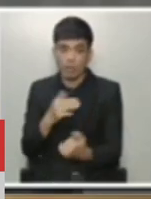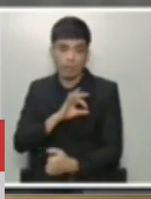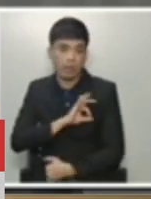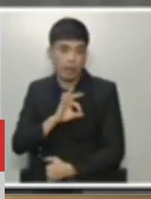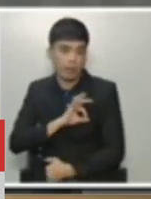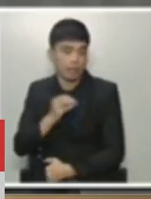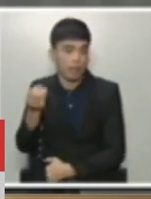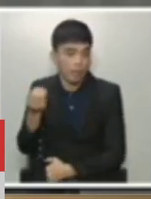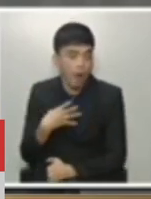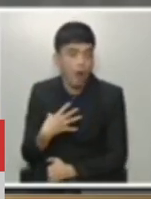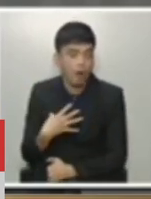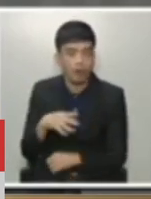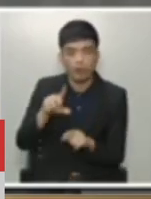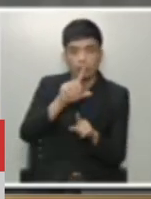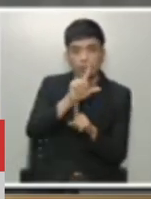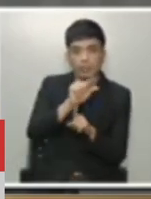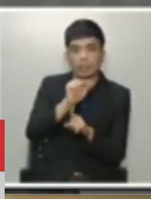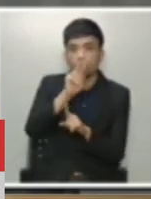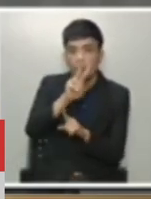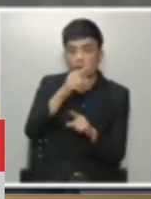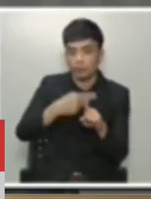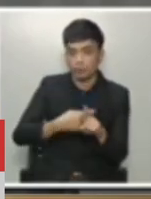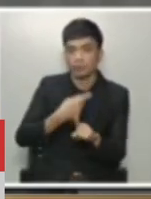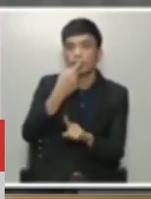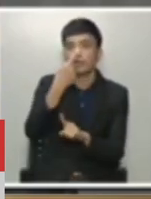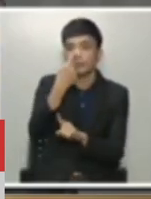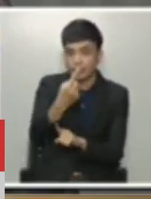เองครับวันที่22มกราคม